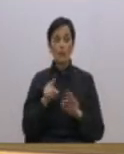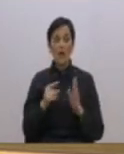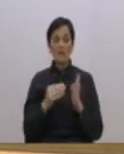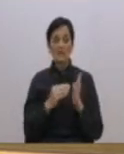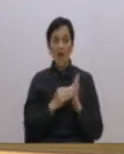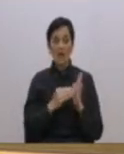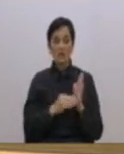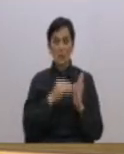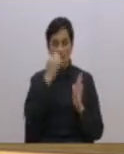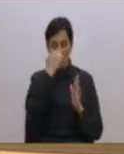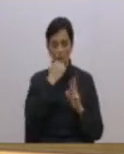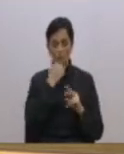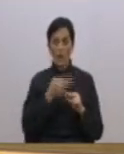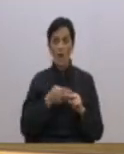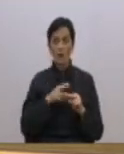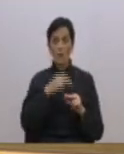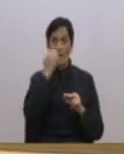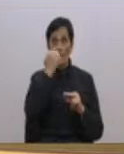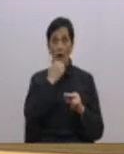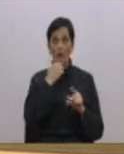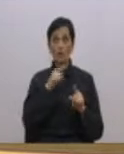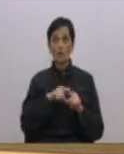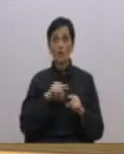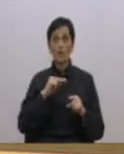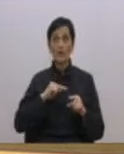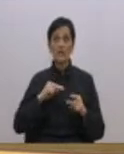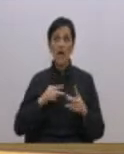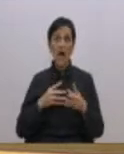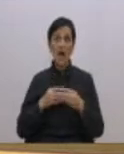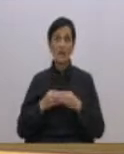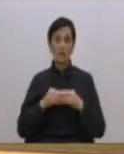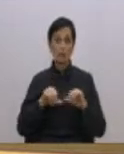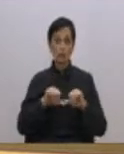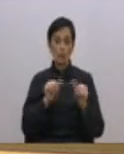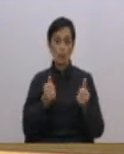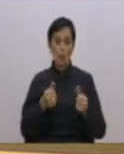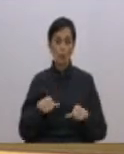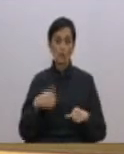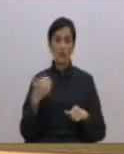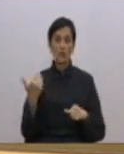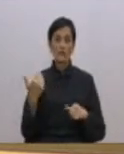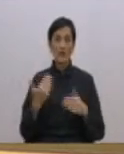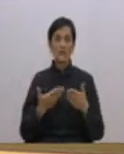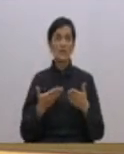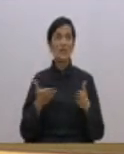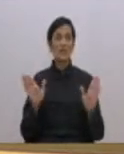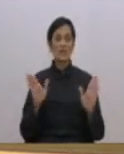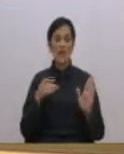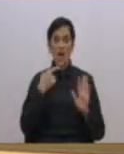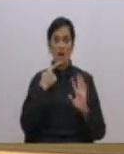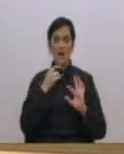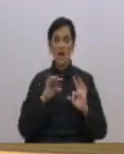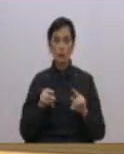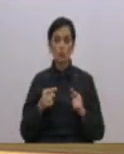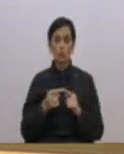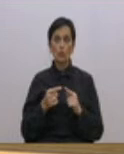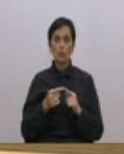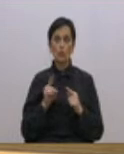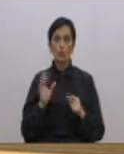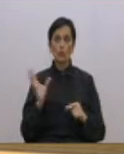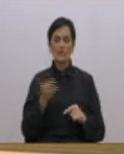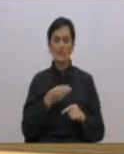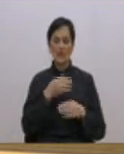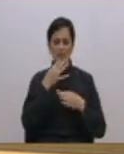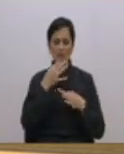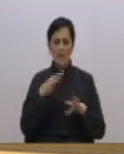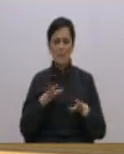და მადლობა ამისთვის. მადლობა ასევე თანამშრომლობის იმ მოდელისთვის, რომელიც თქვენი მხრიდან ეს ღიაობაა გამოცხადებული იმ კუთხით, რომ ყველა